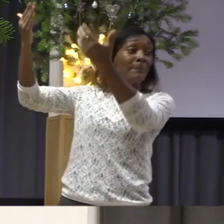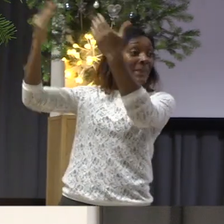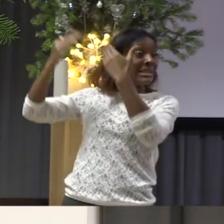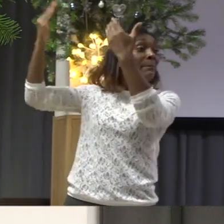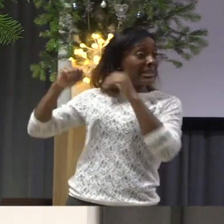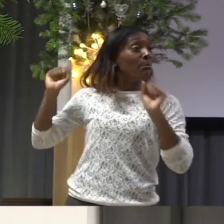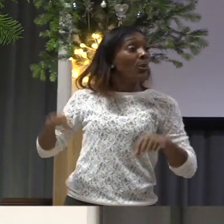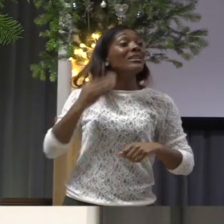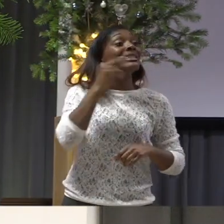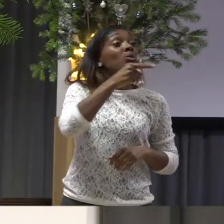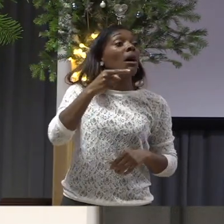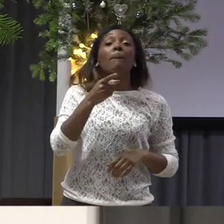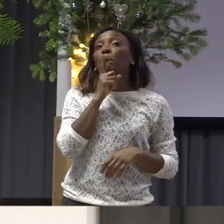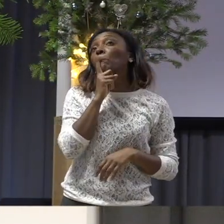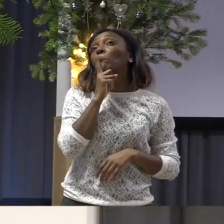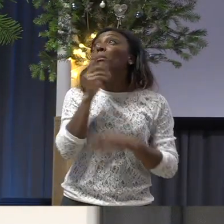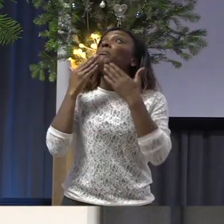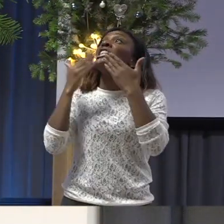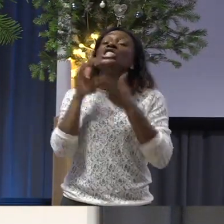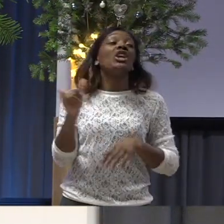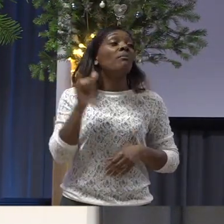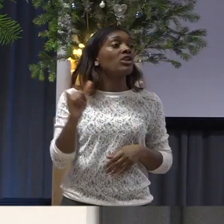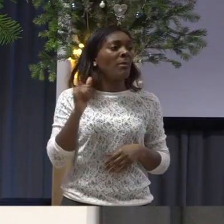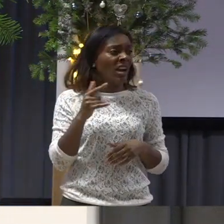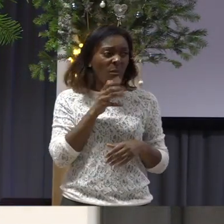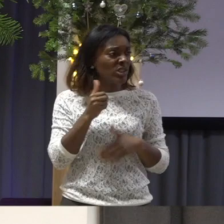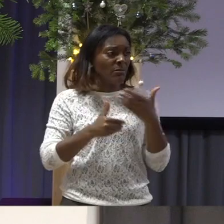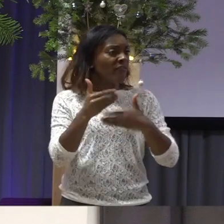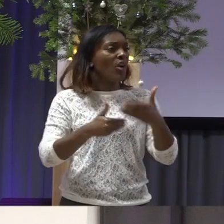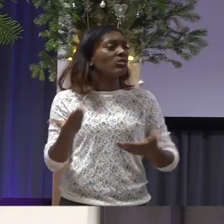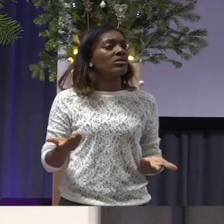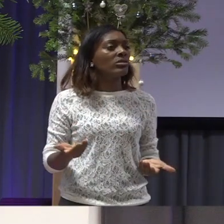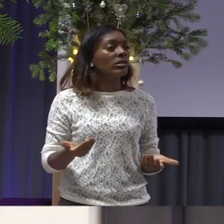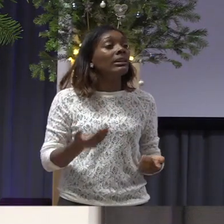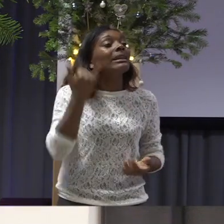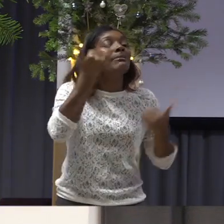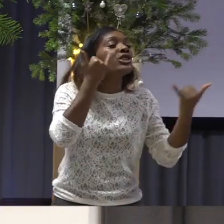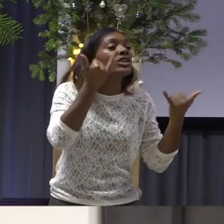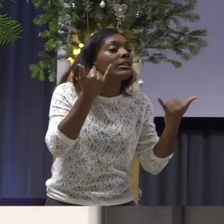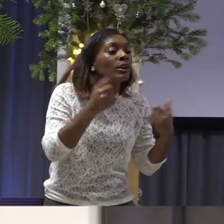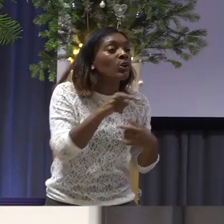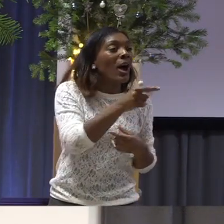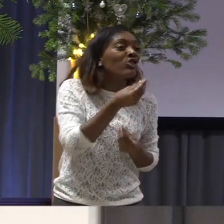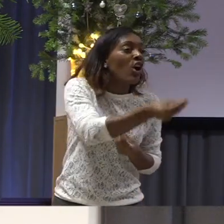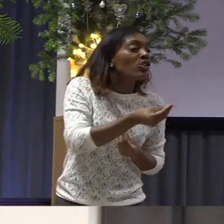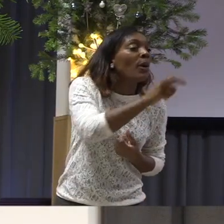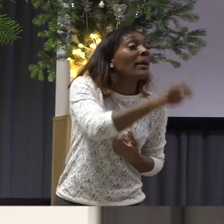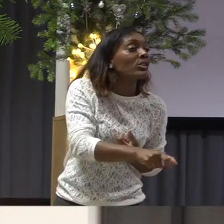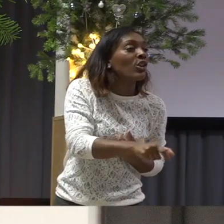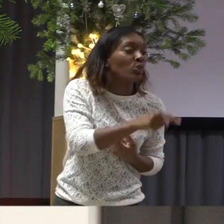rendez un mauvais service. Aucun d'entre nous ne continuerait à donner à quelqu'un qui ne reconnaît pas ce qui lui est